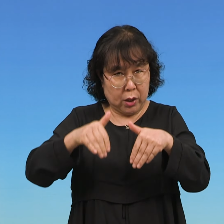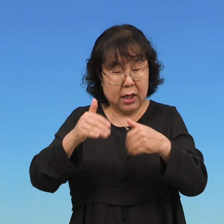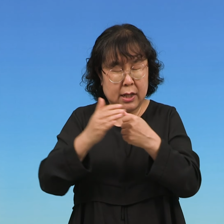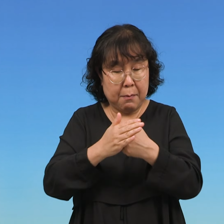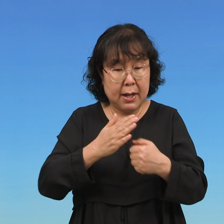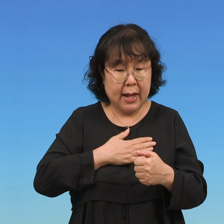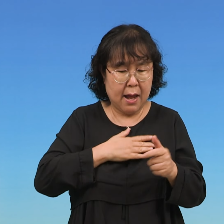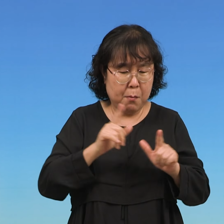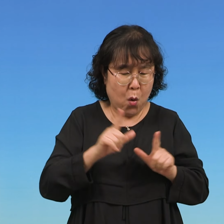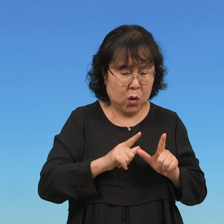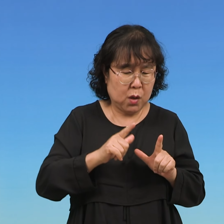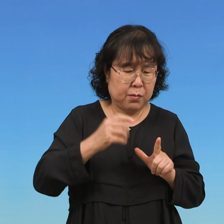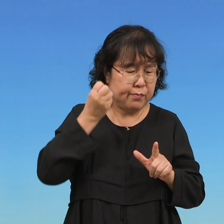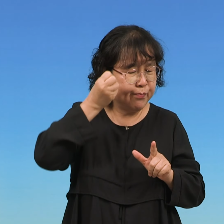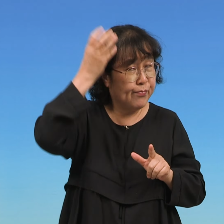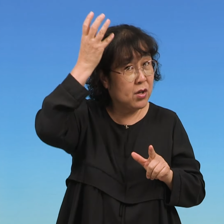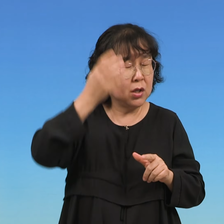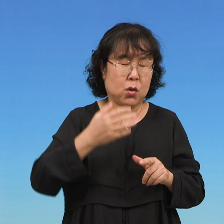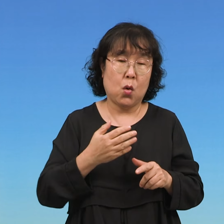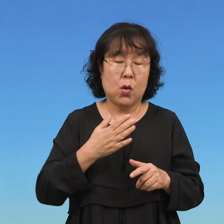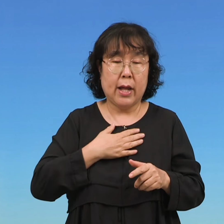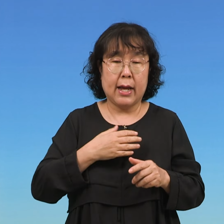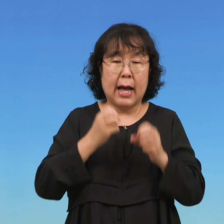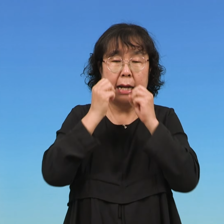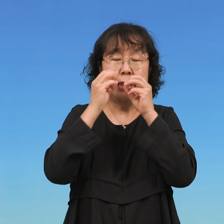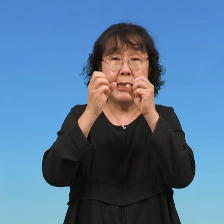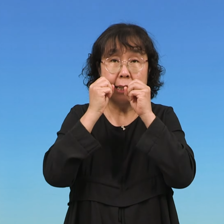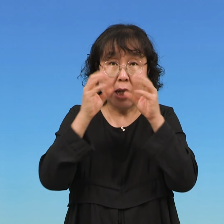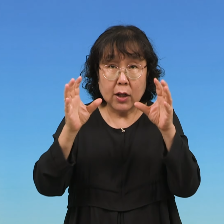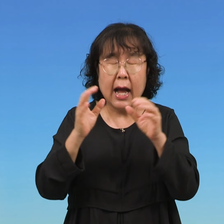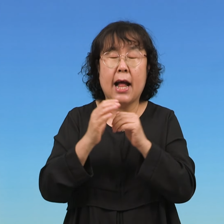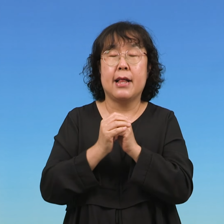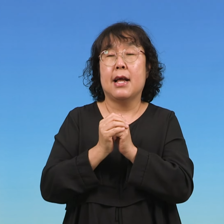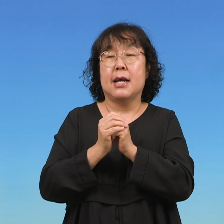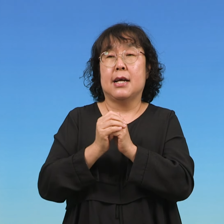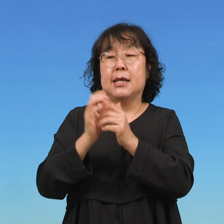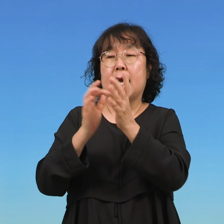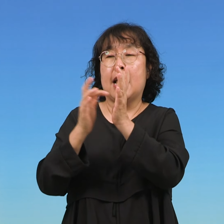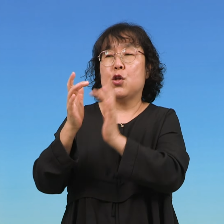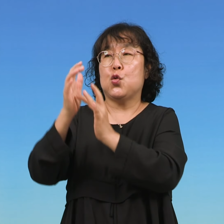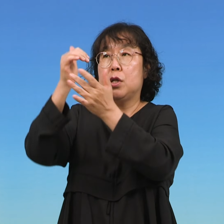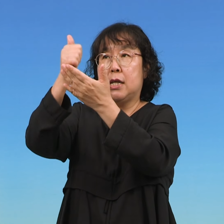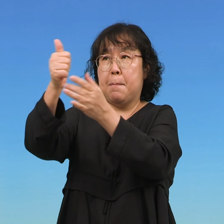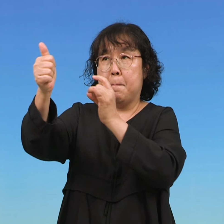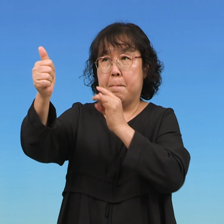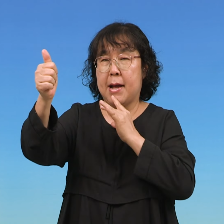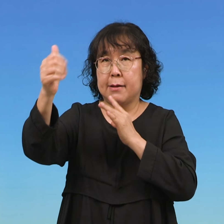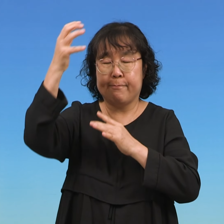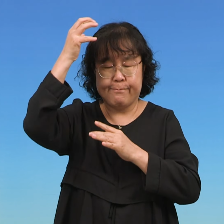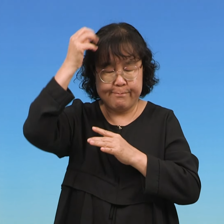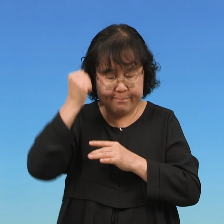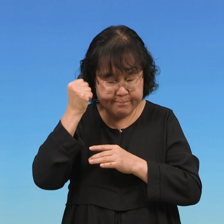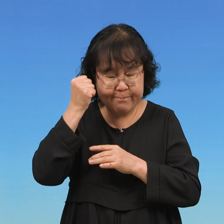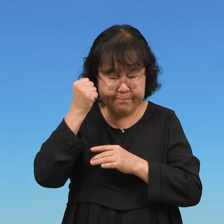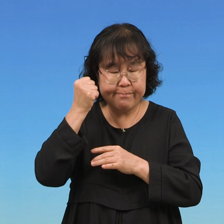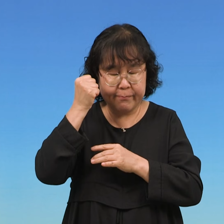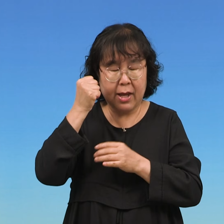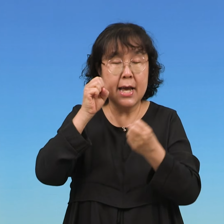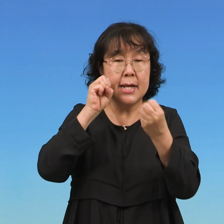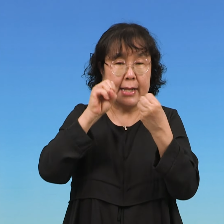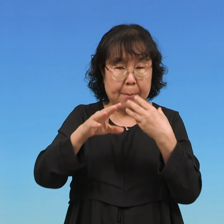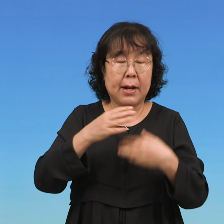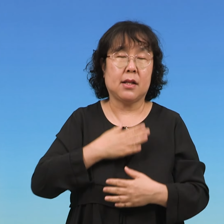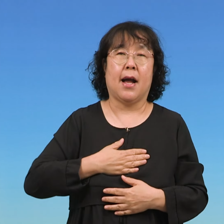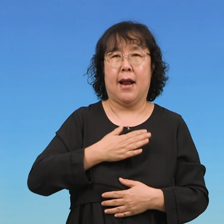저는 잊혀지고 제가 전한 그리스도만 기억나는 이것이 정답이라는 걸 알기 때문에 그래서